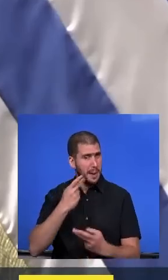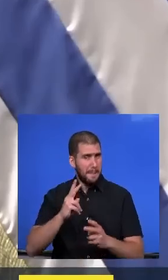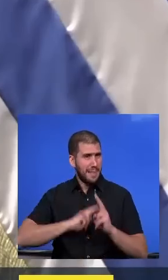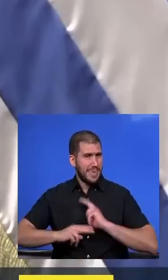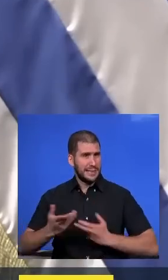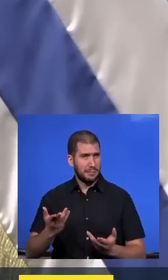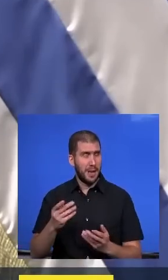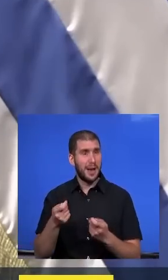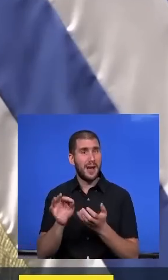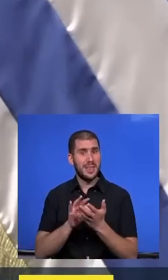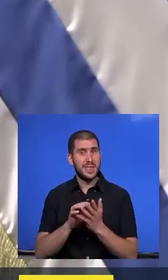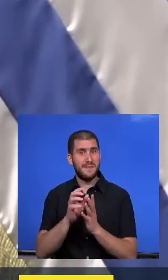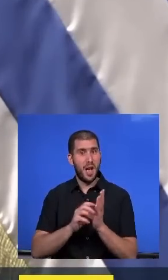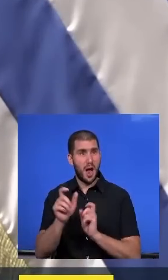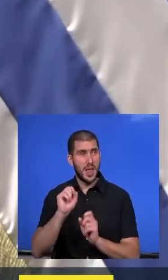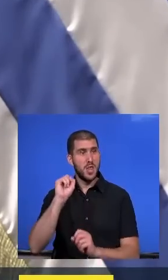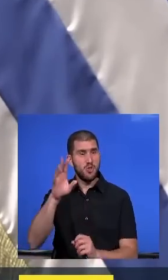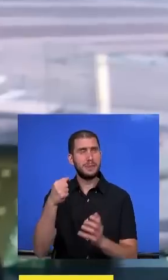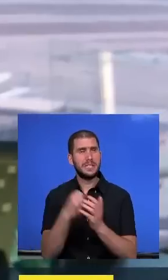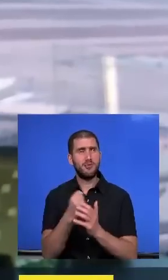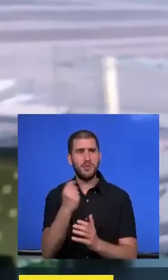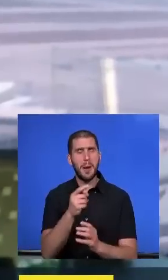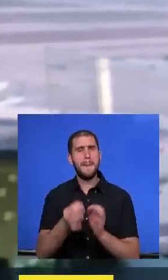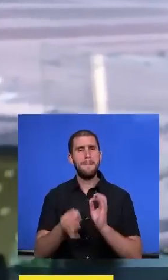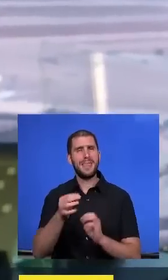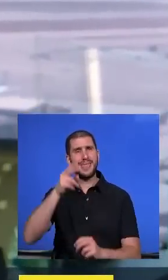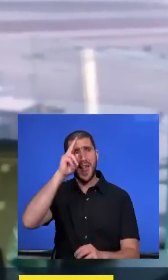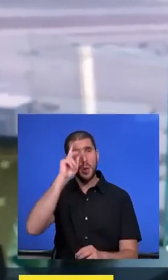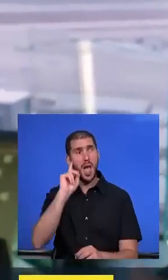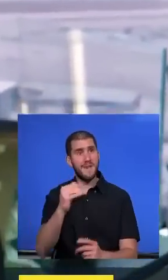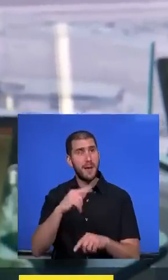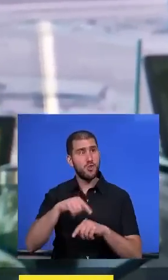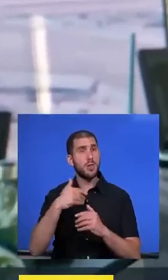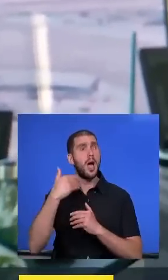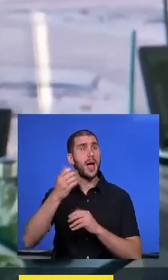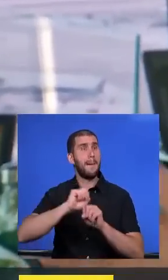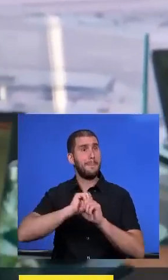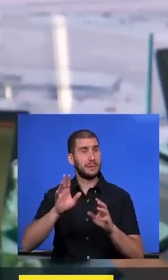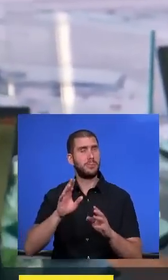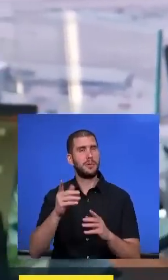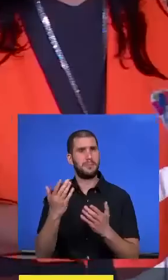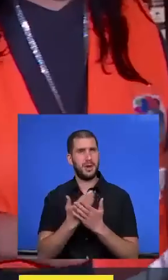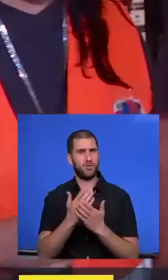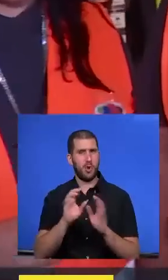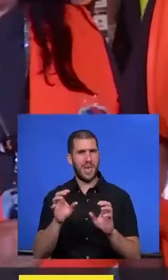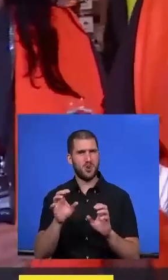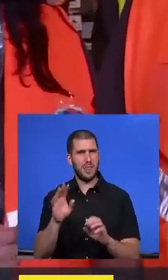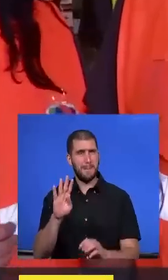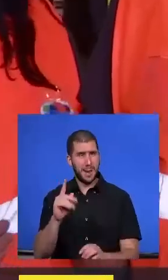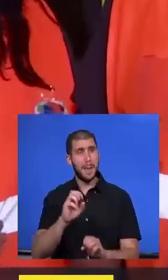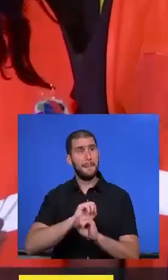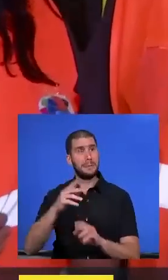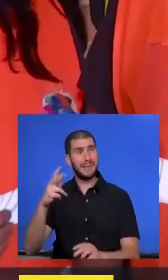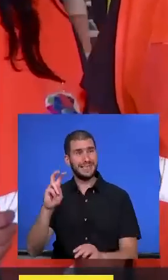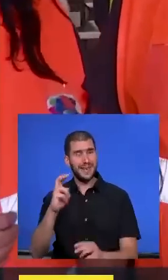כתב ההגנה הזה נשלח כבר בסוף השבוע לבית הדין של הליכוד, אלא שכמה שעות לאחר פרסומו ביומן הבוקר של כאן רשת ב', פרסם פנחס